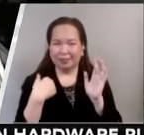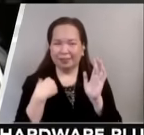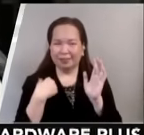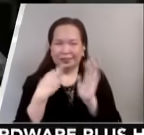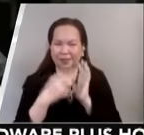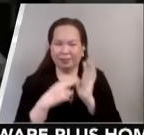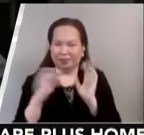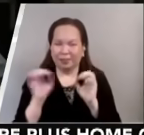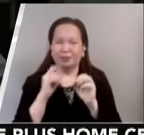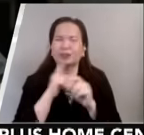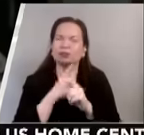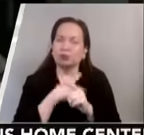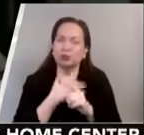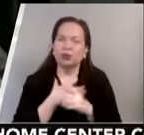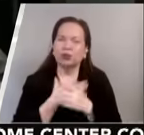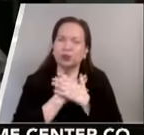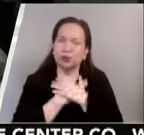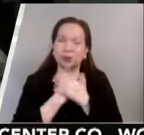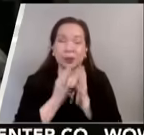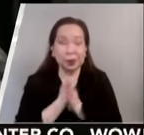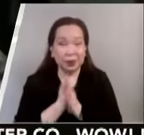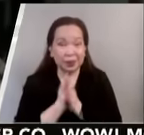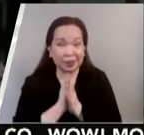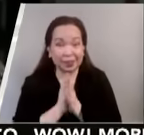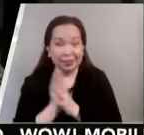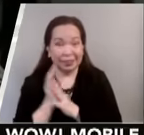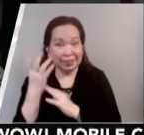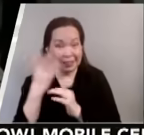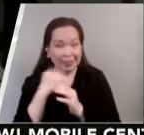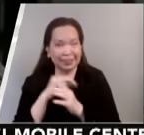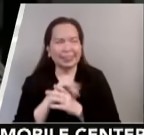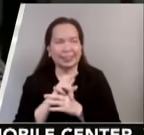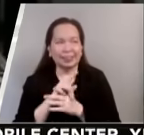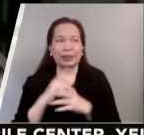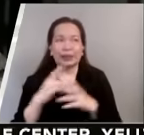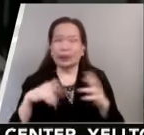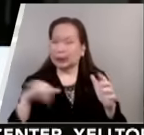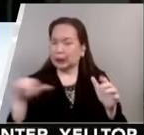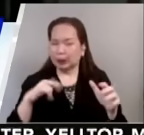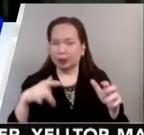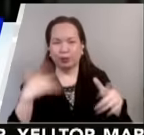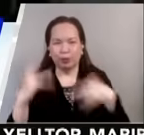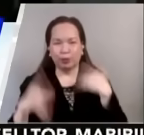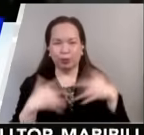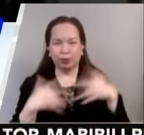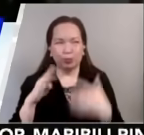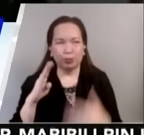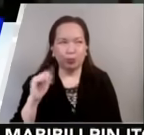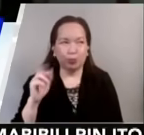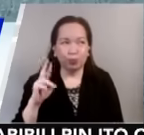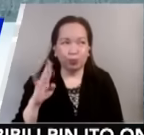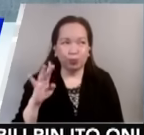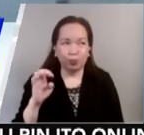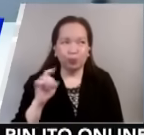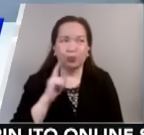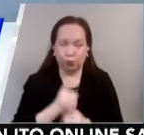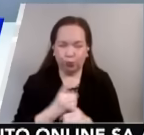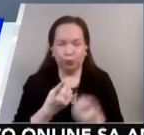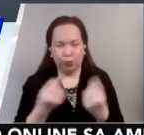Talaga namang kaabang-abang na at talagang nae-excite kami kahit kami nina Barbie na gawin namin talaga